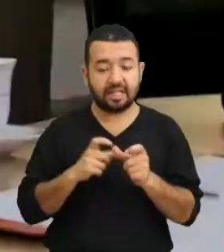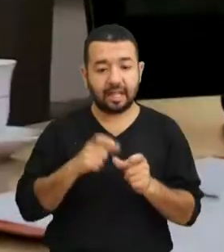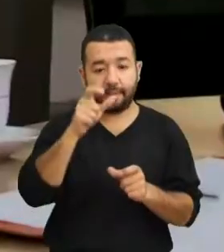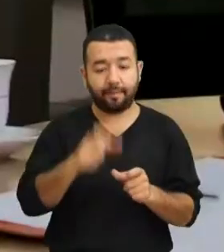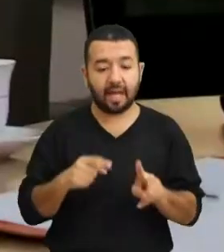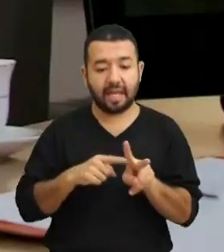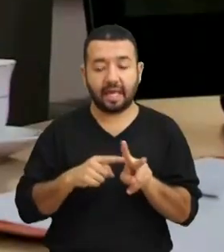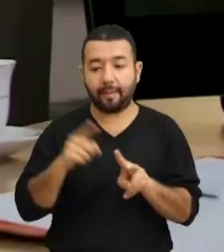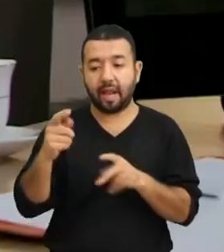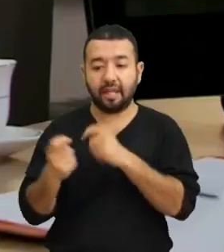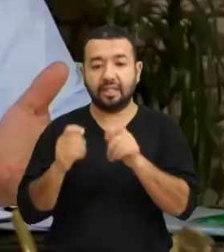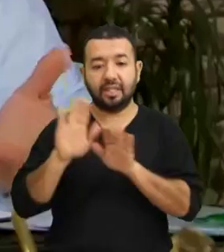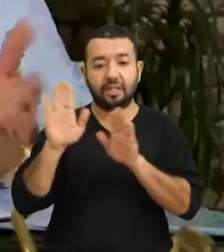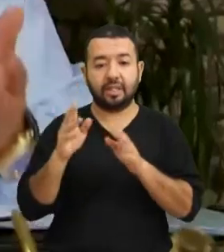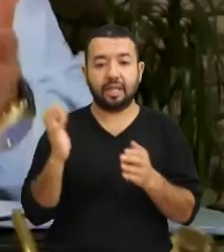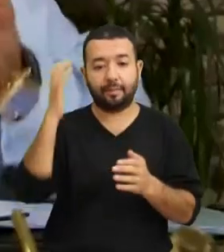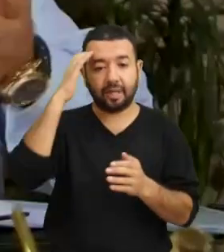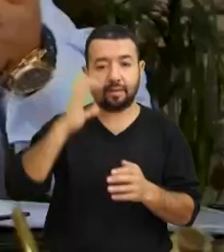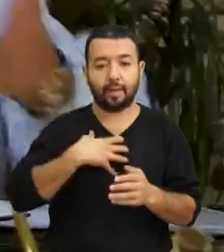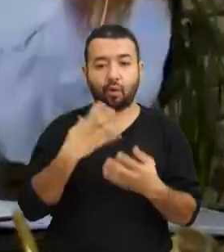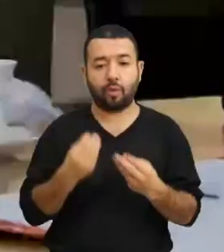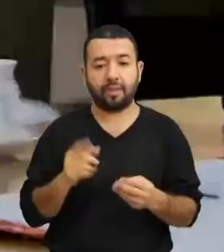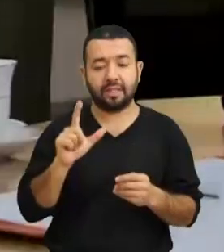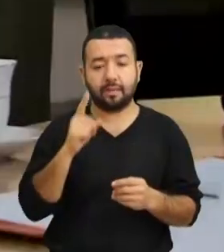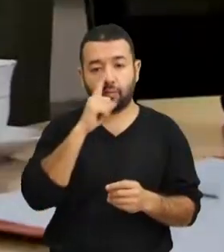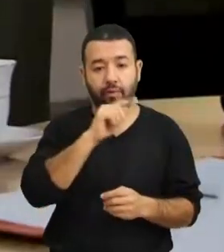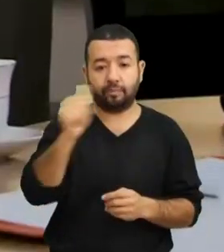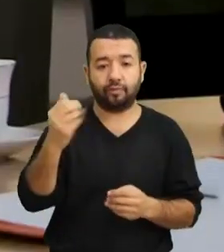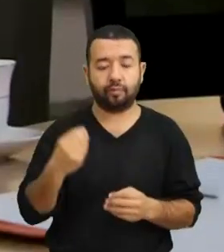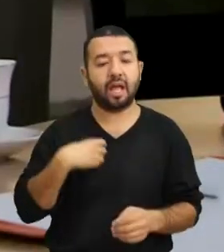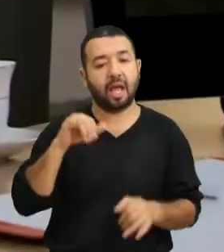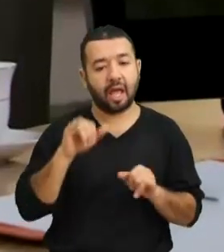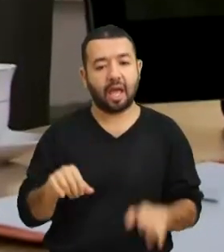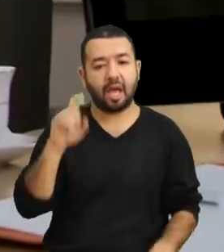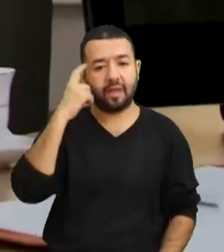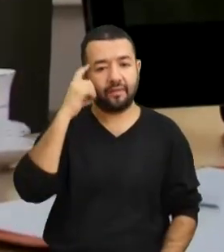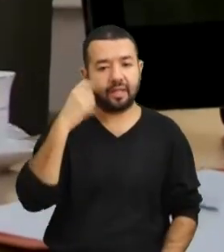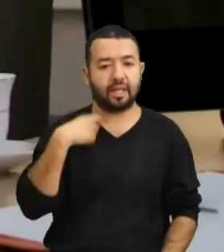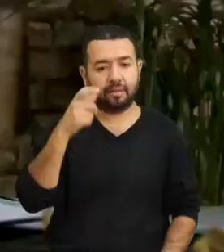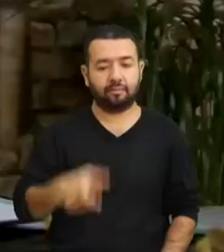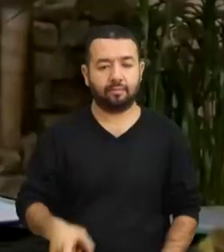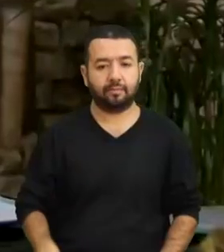Kemal Bey'in şirketlerinin başına geçmesi lazım. Bunun başka yolu yok. Aynı fikirdeyim Marshmallow'u.